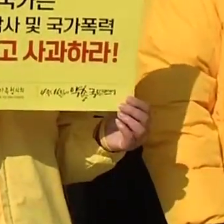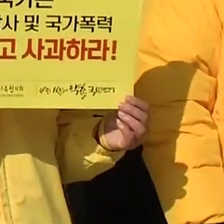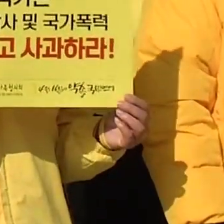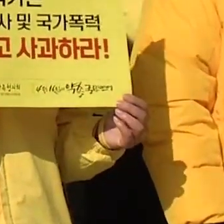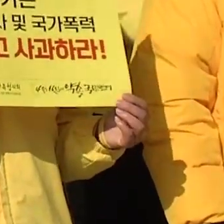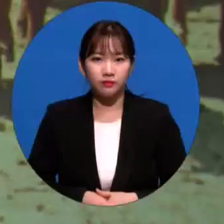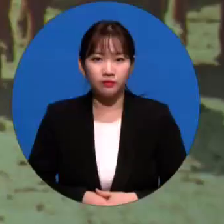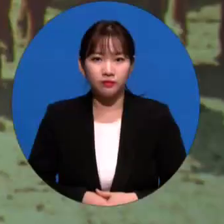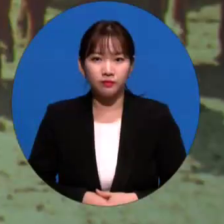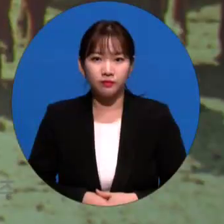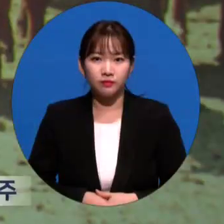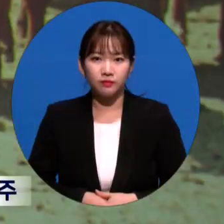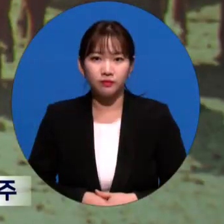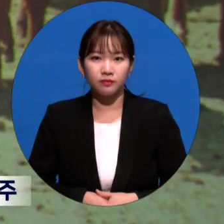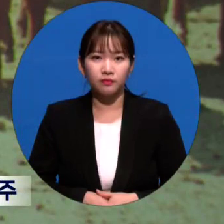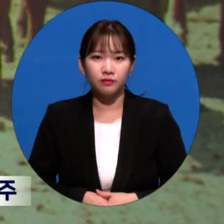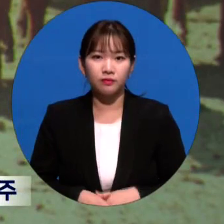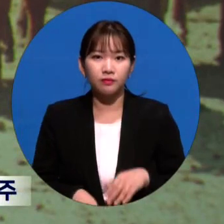겁니다.